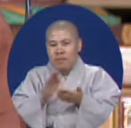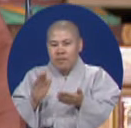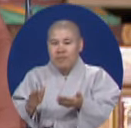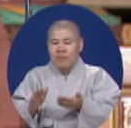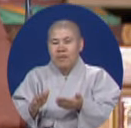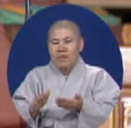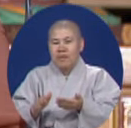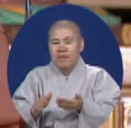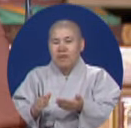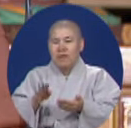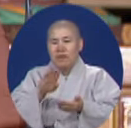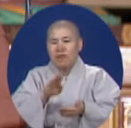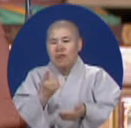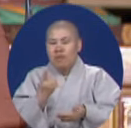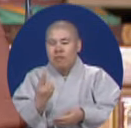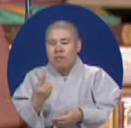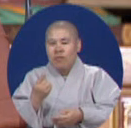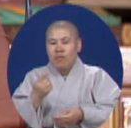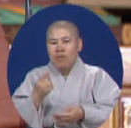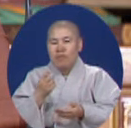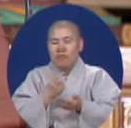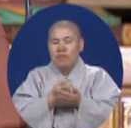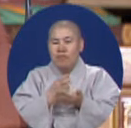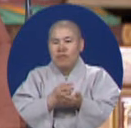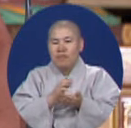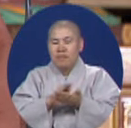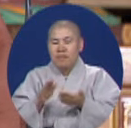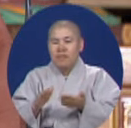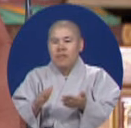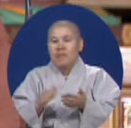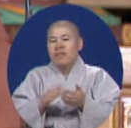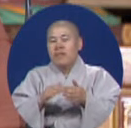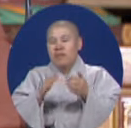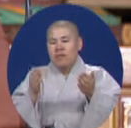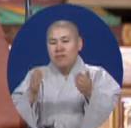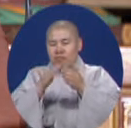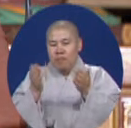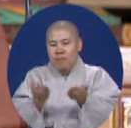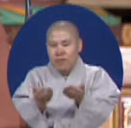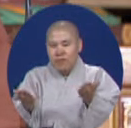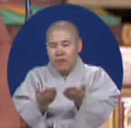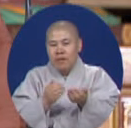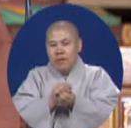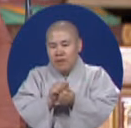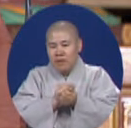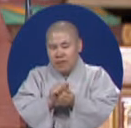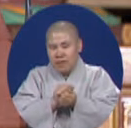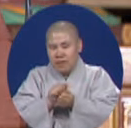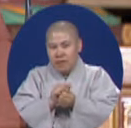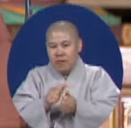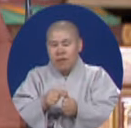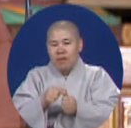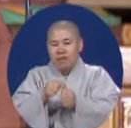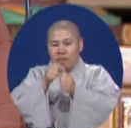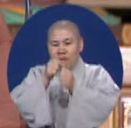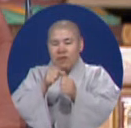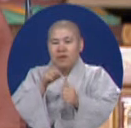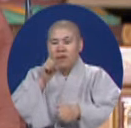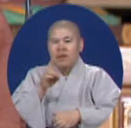그런 거예요. 그게 보법입니다. 이게. 그래서 만행을 닦되 구하는 건 하나다. 이것이 이제 보법